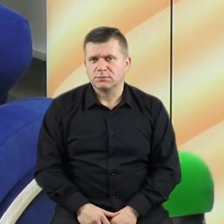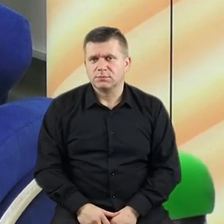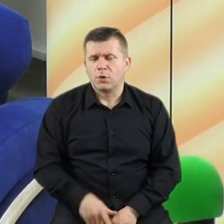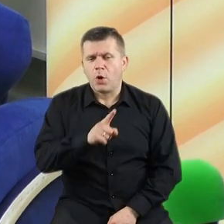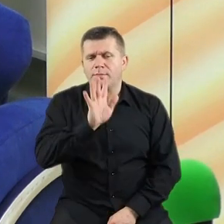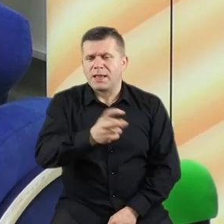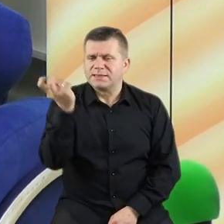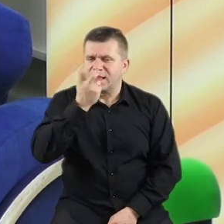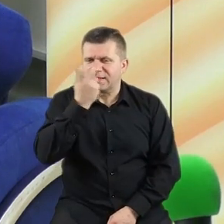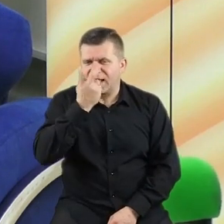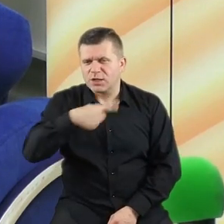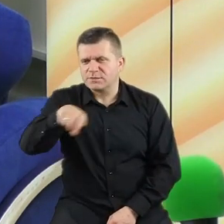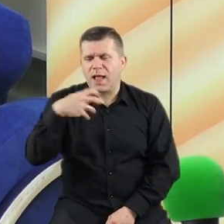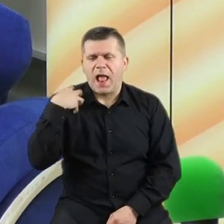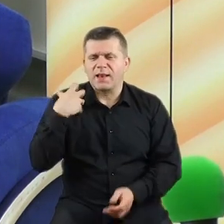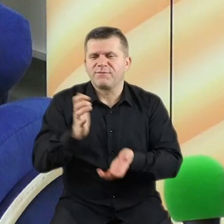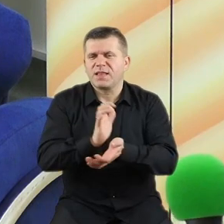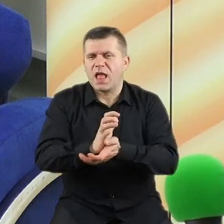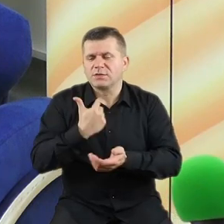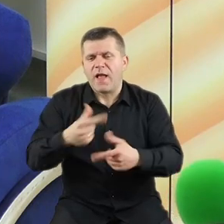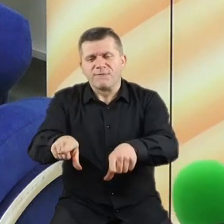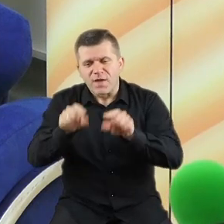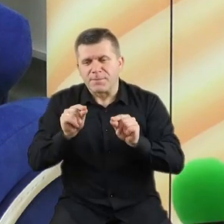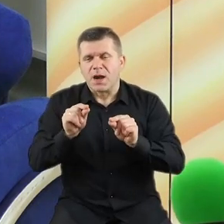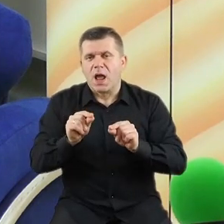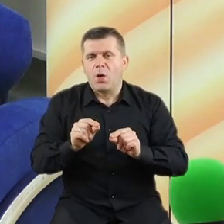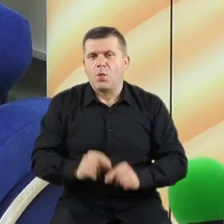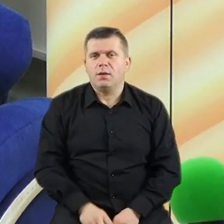jest zainteresowanie wydawców brytyjskich i żebym wybrała